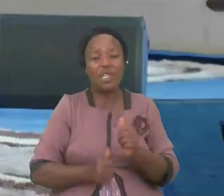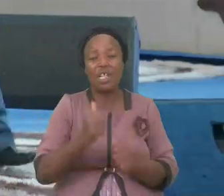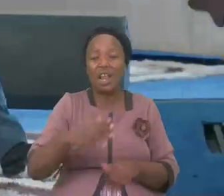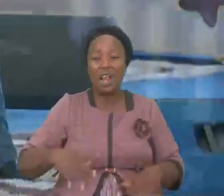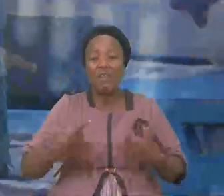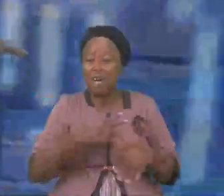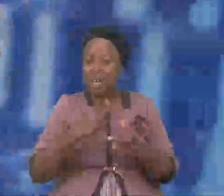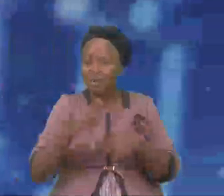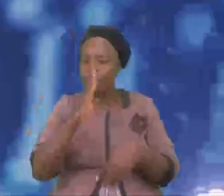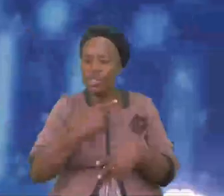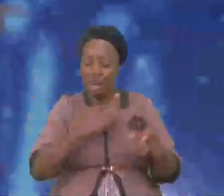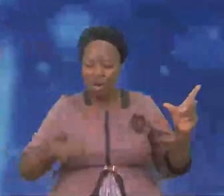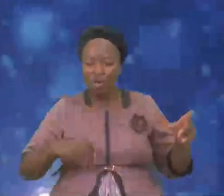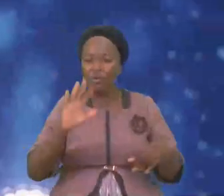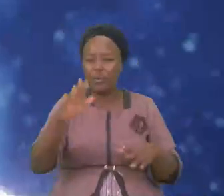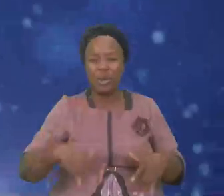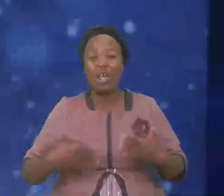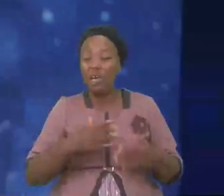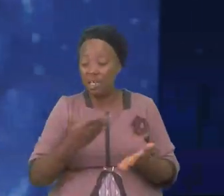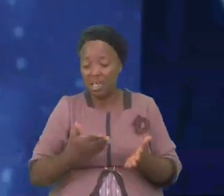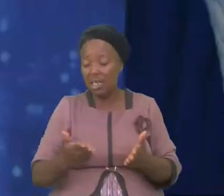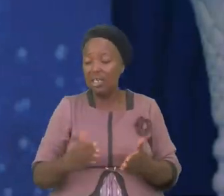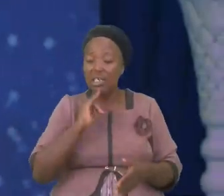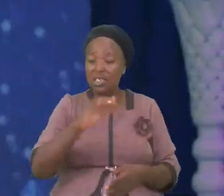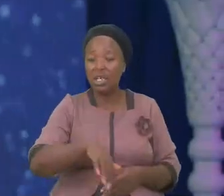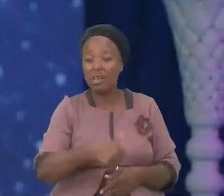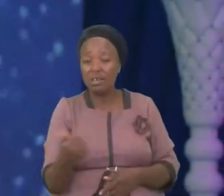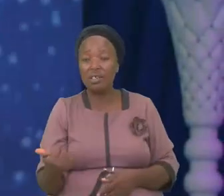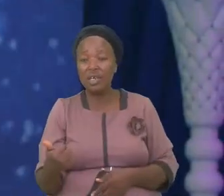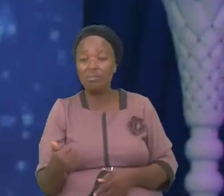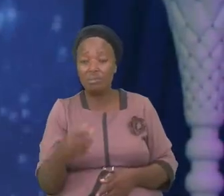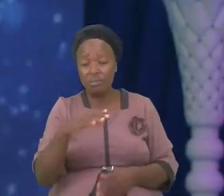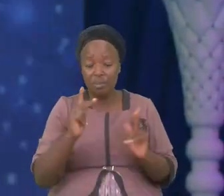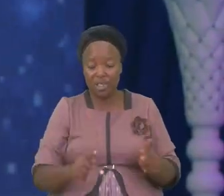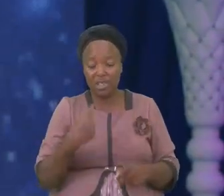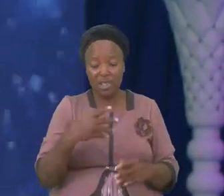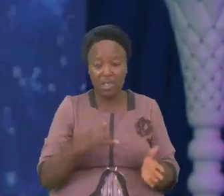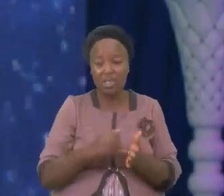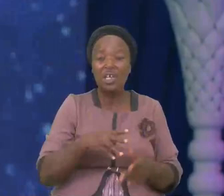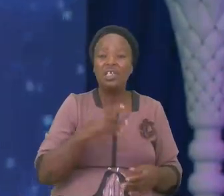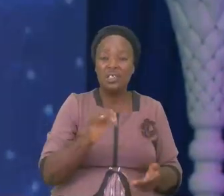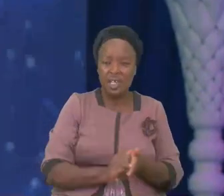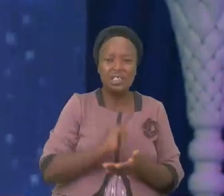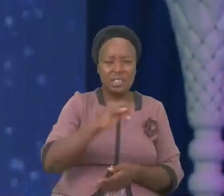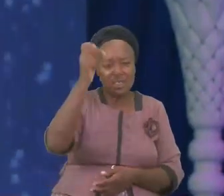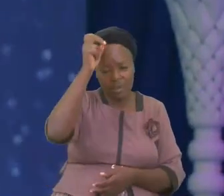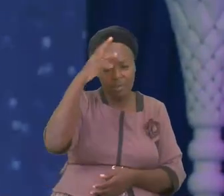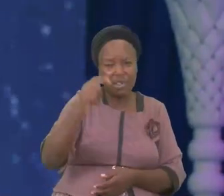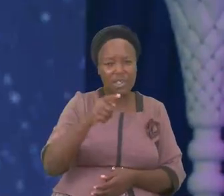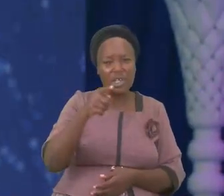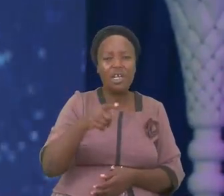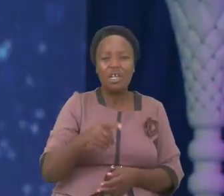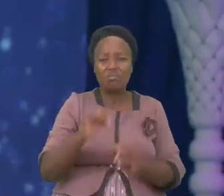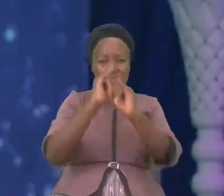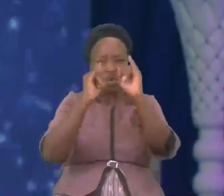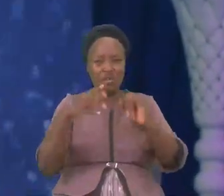élevée. Je veux être le Seigneur de ta vie. Et voici de l'autre côté Satan, le Dieu de ce monde,